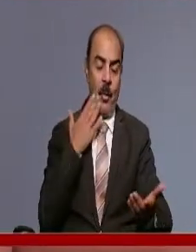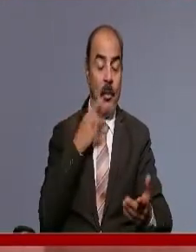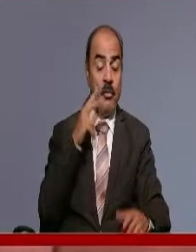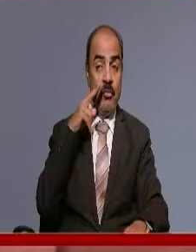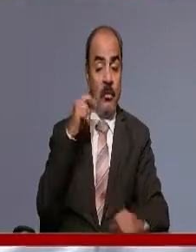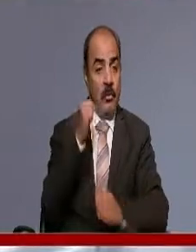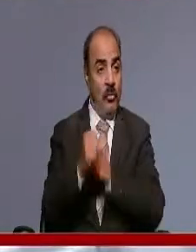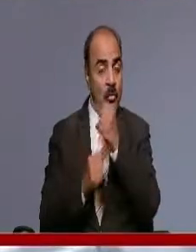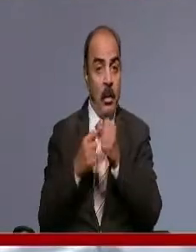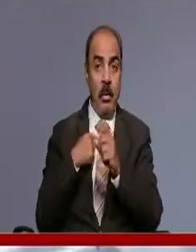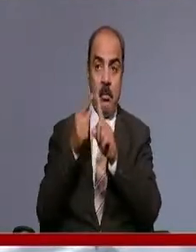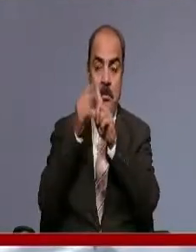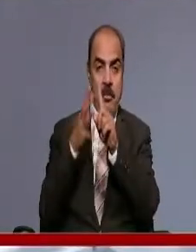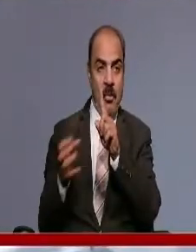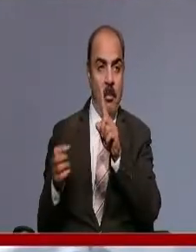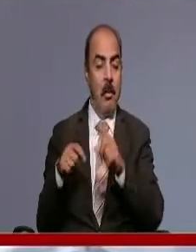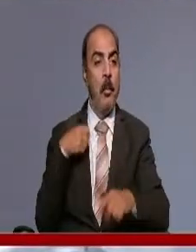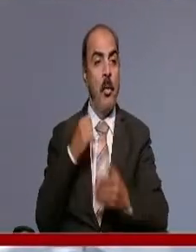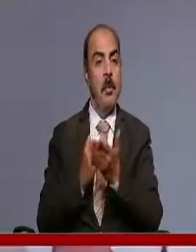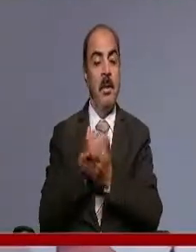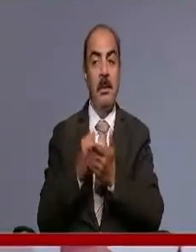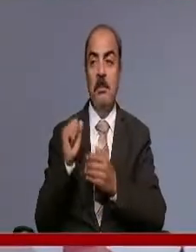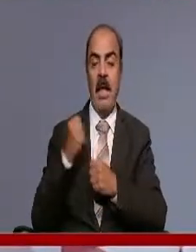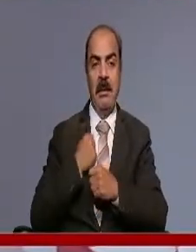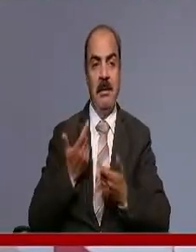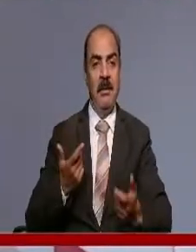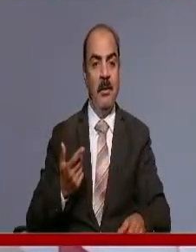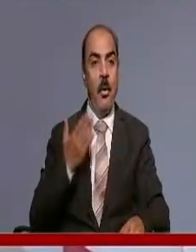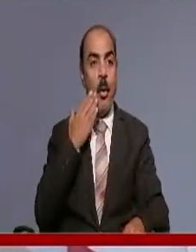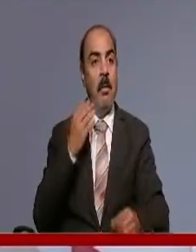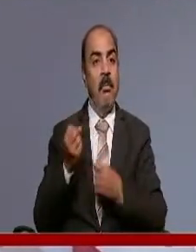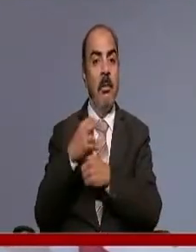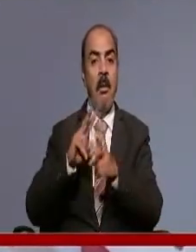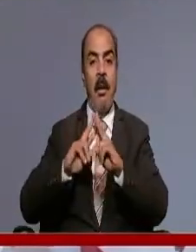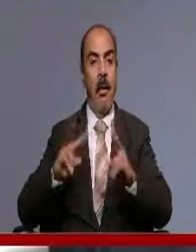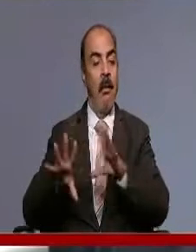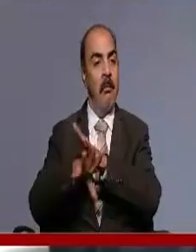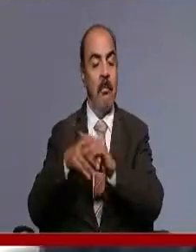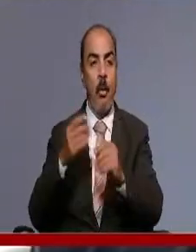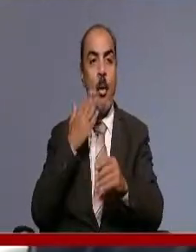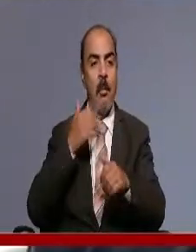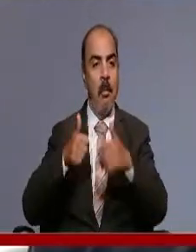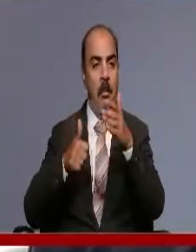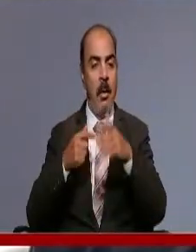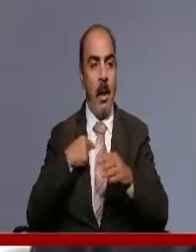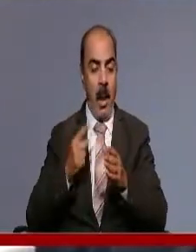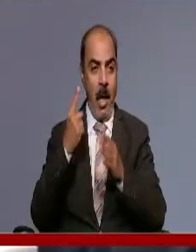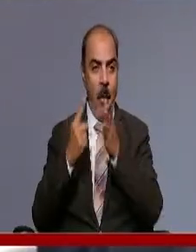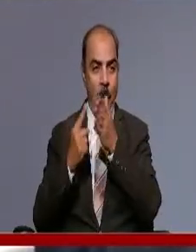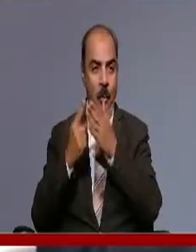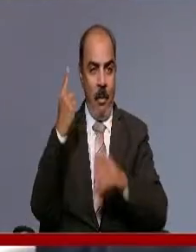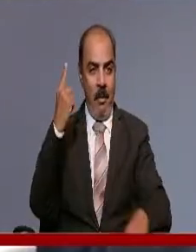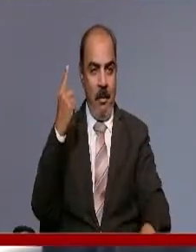لي القدوه بتاعتي. كانت مديره المدرسه اللي كنت شغاله فيها، بتعرف تعمل من كل حاجه كل حاجه حلوه. انا اول واحده